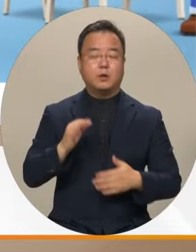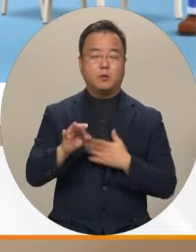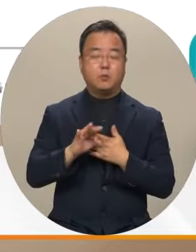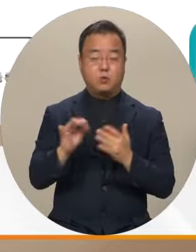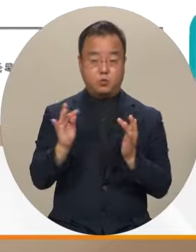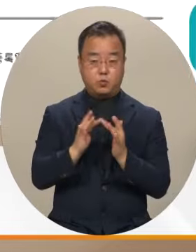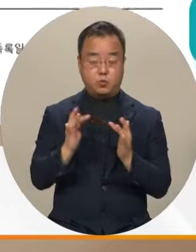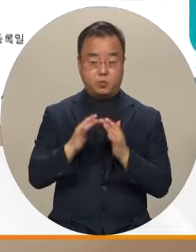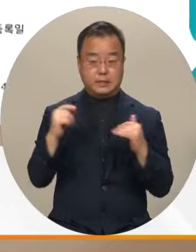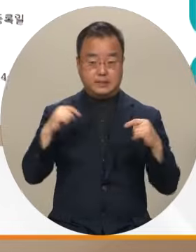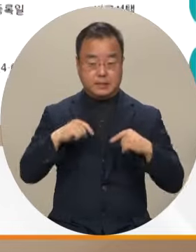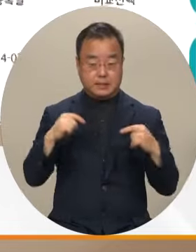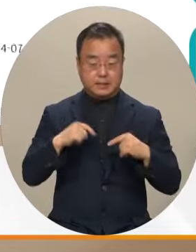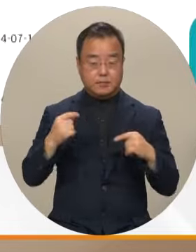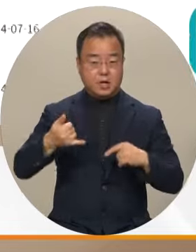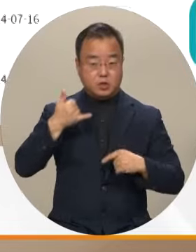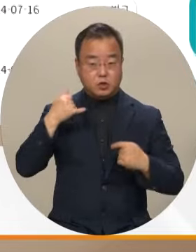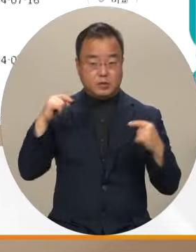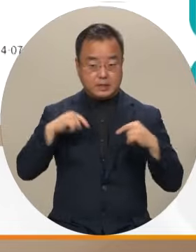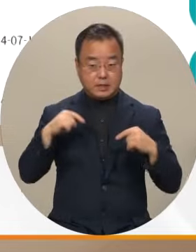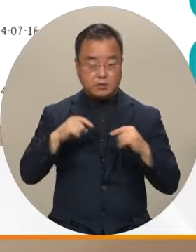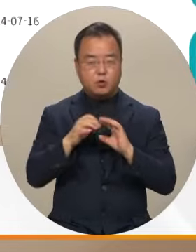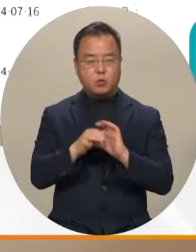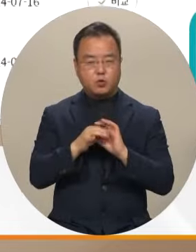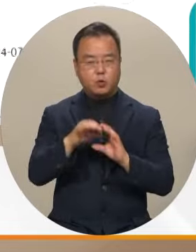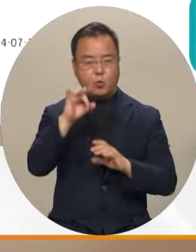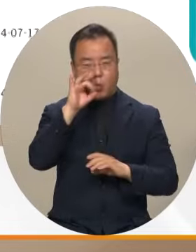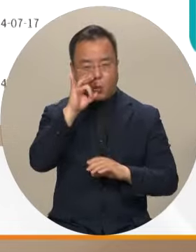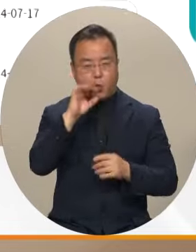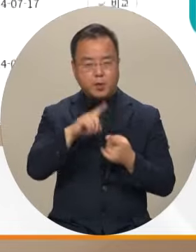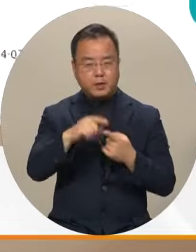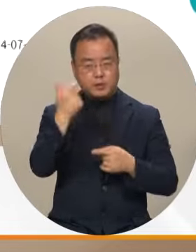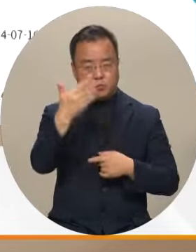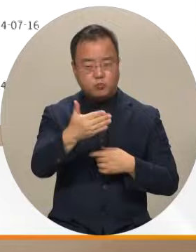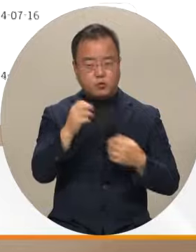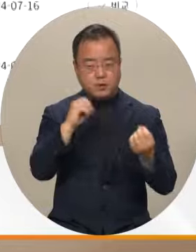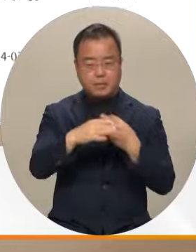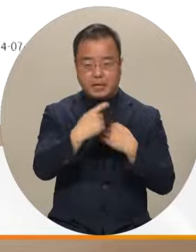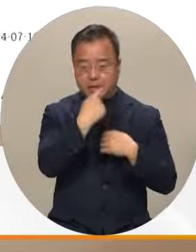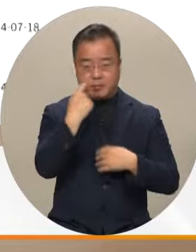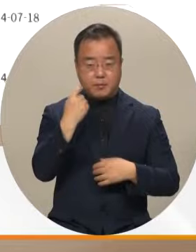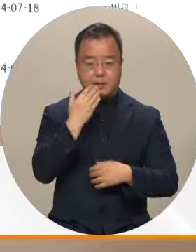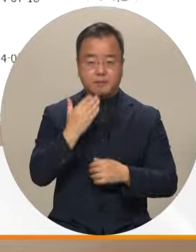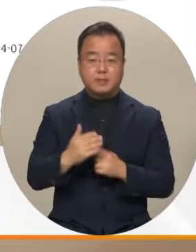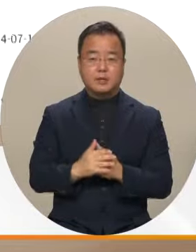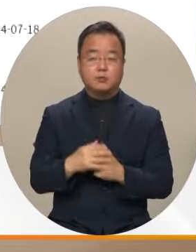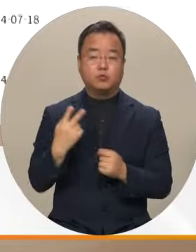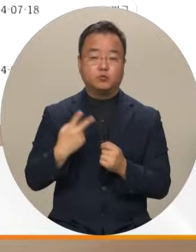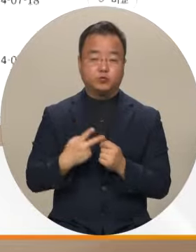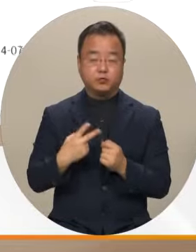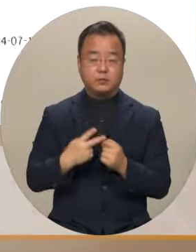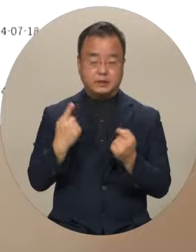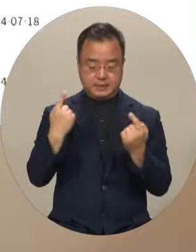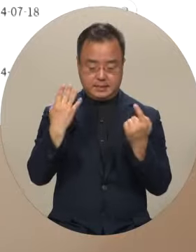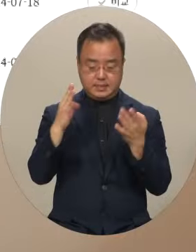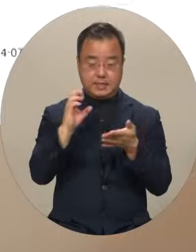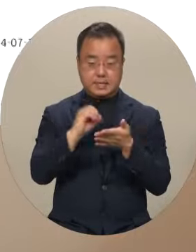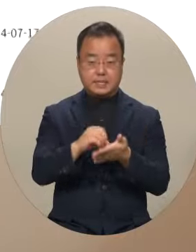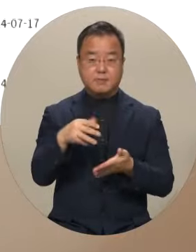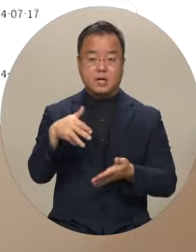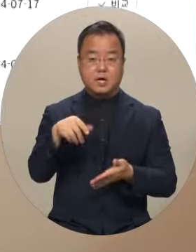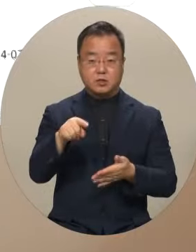상담이나 전화 상담을 통해 궁금한 것을 직접 확인할 수도 있습니다 어 두 번째 방법은 대학 입학처를 방문하는